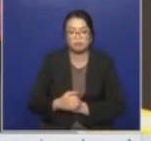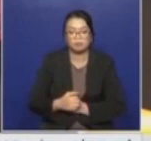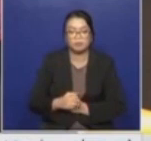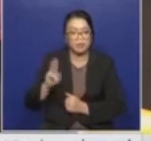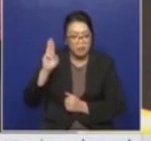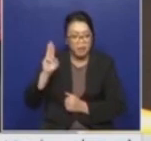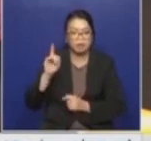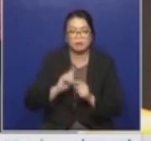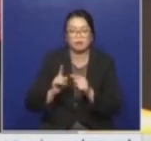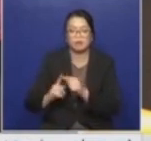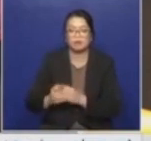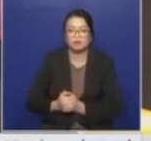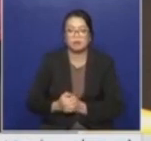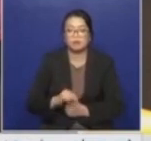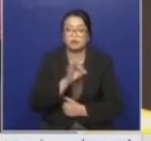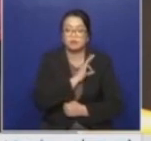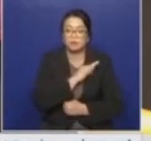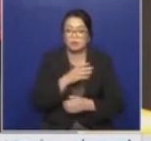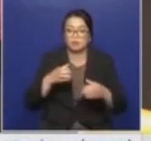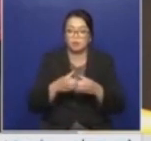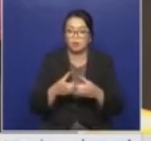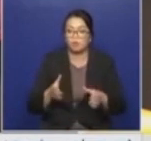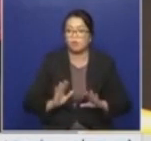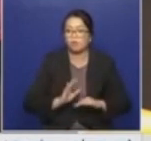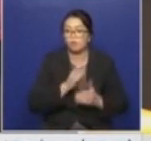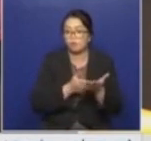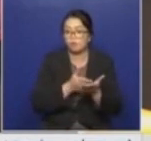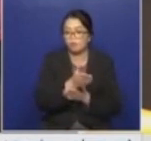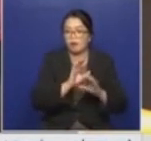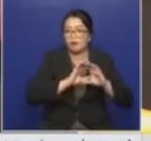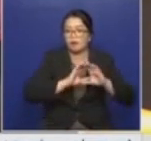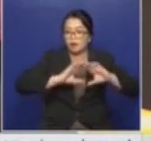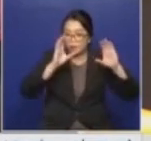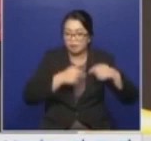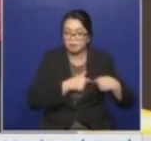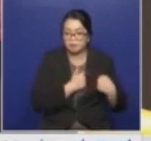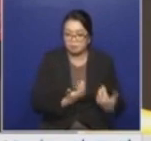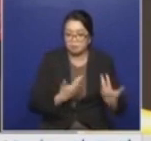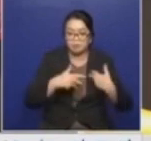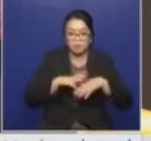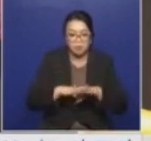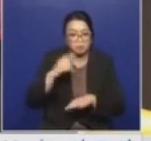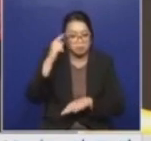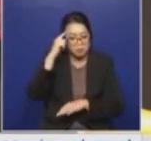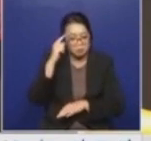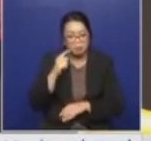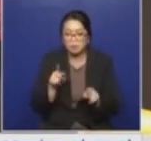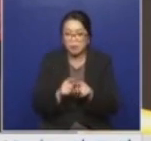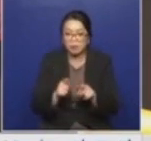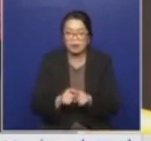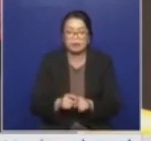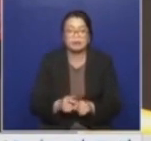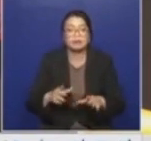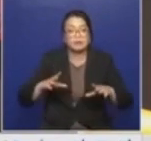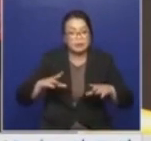ยและขณะเดียวกันนะครับสมาชิกพรรคการเมืองฝ่ายรัฐบาลก็ได้ร่วมแรงร่วม